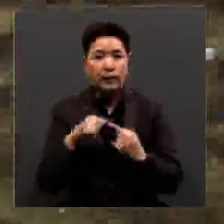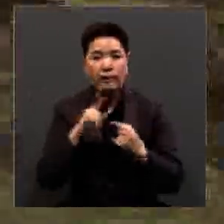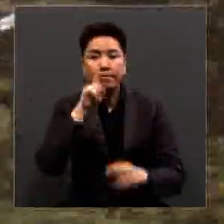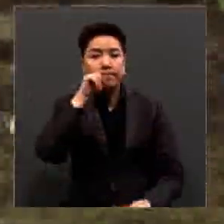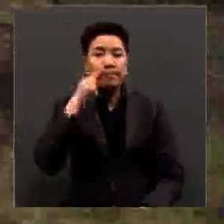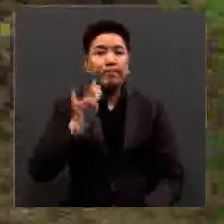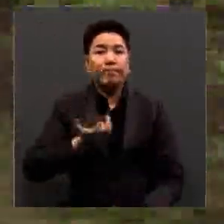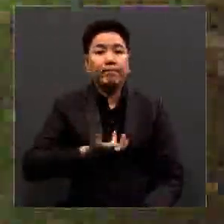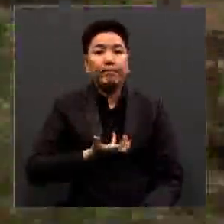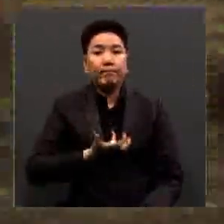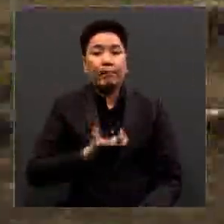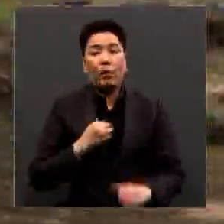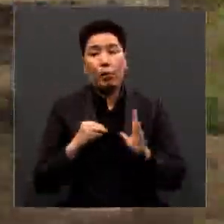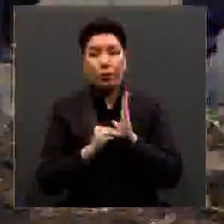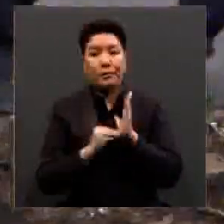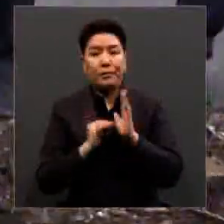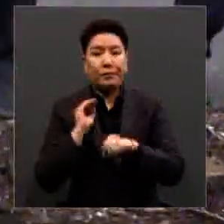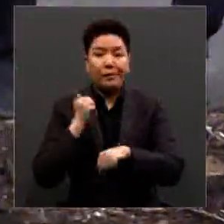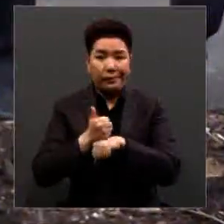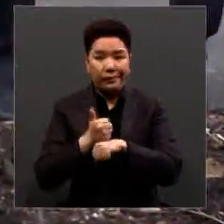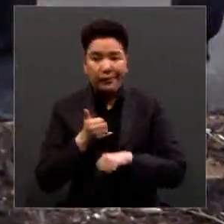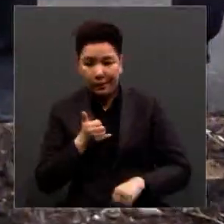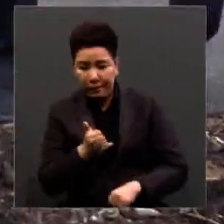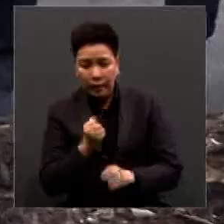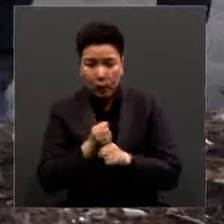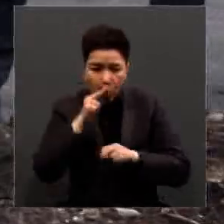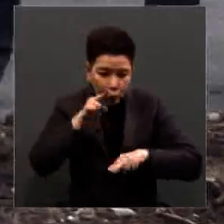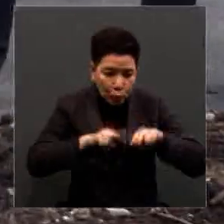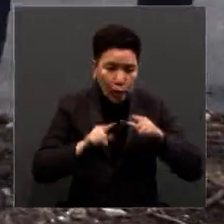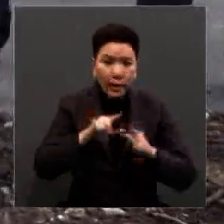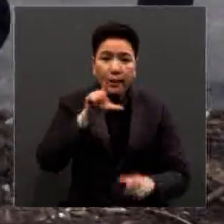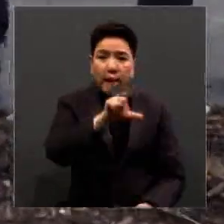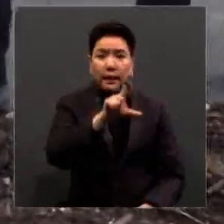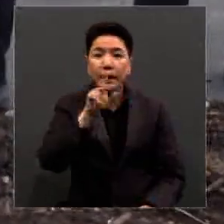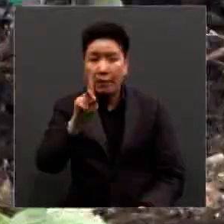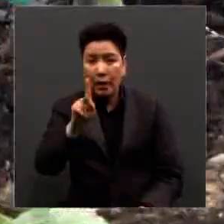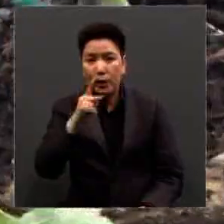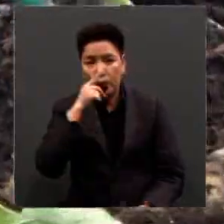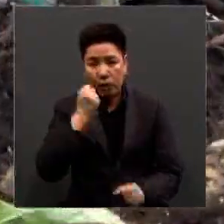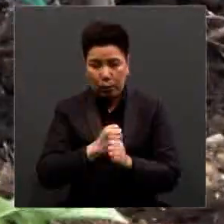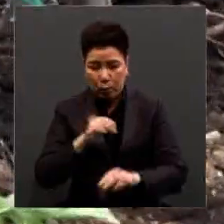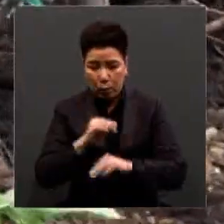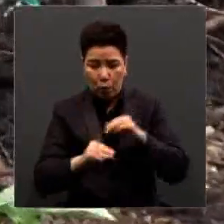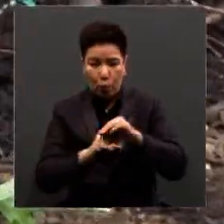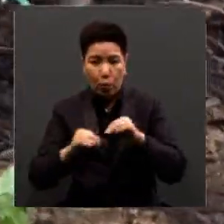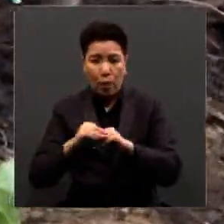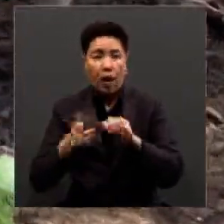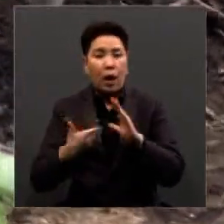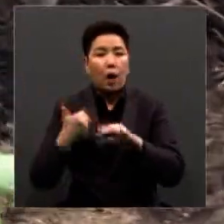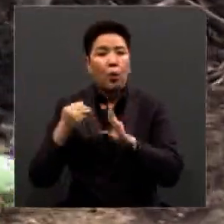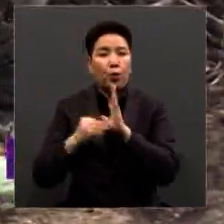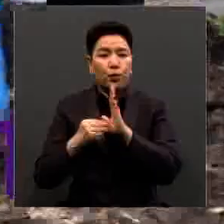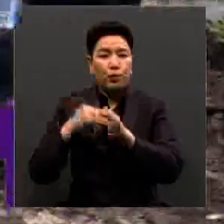คุณชัชชาติสิทธิพันธุ์ผู้ว่าราชการกรุงเทพมหานครก็ลงพื้นที่ไปตรวจเยี่ยมเขตลาดกระบังนะครับตามโครงการผู้ว่าสัญจร